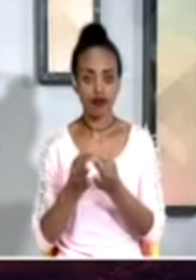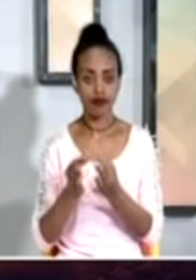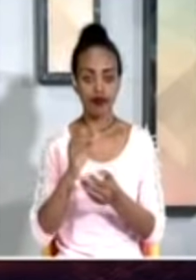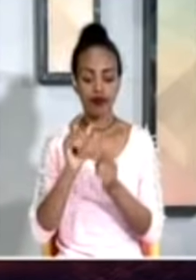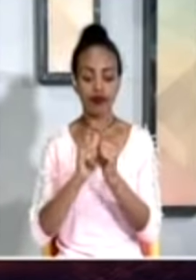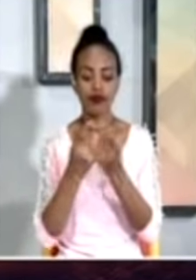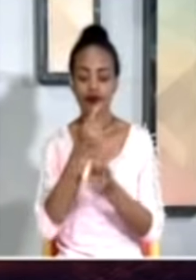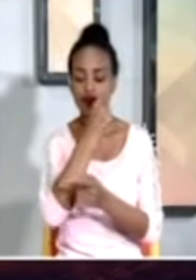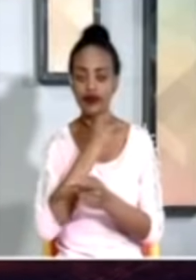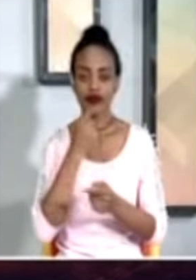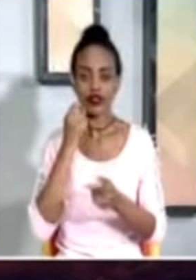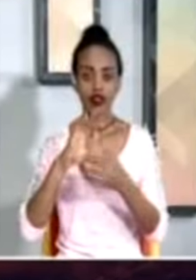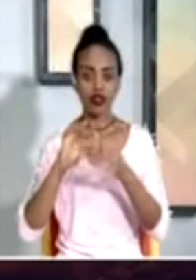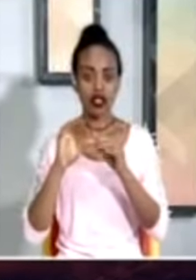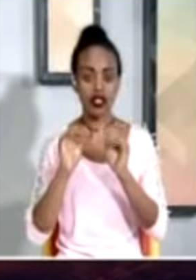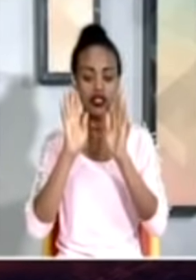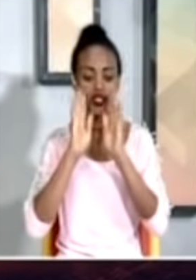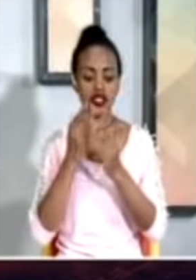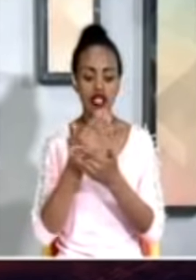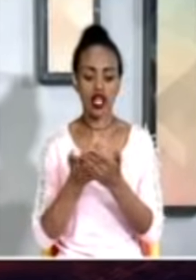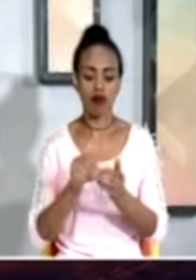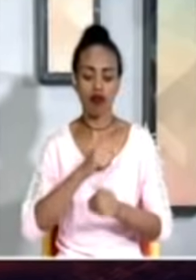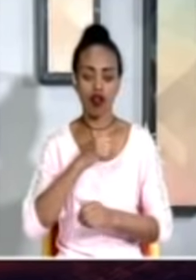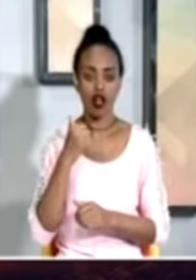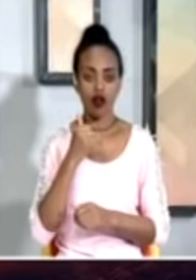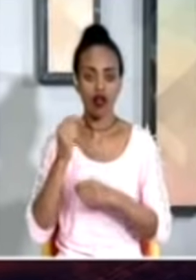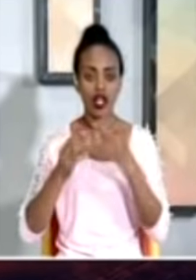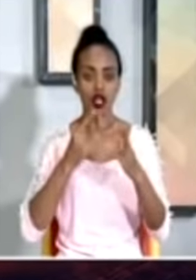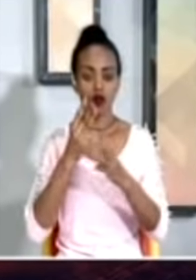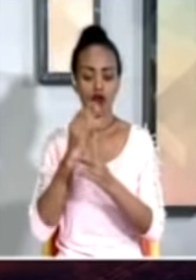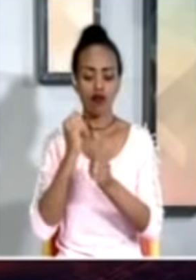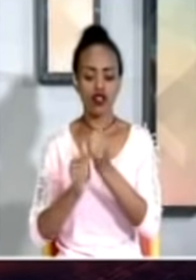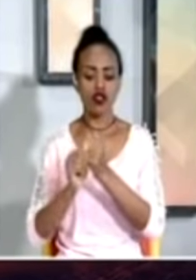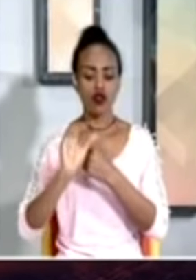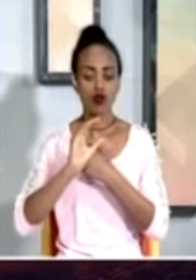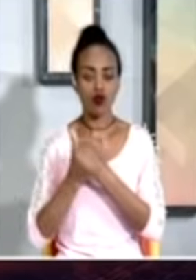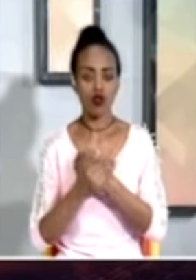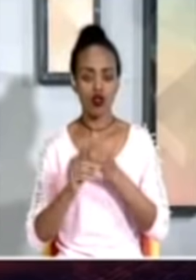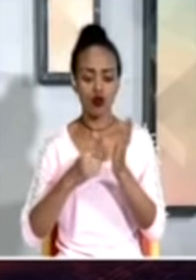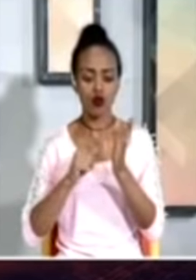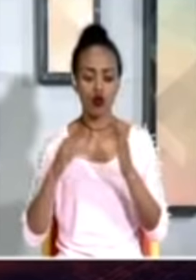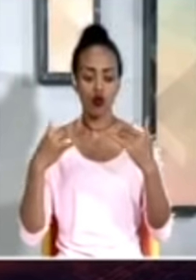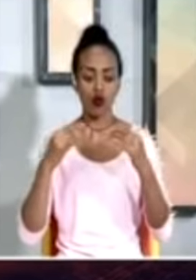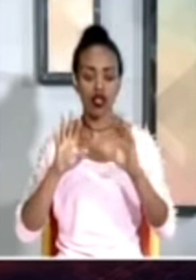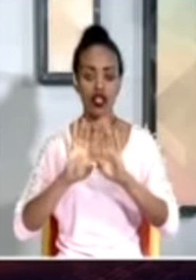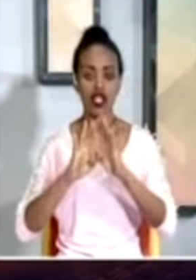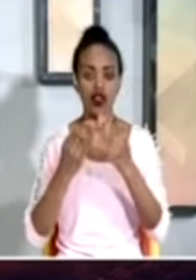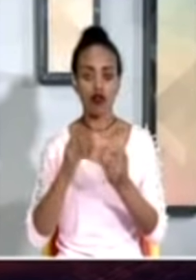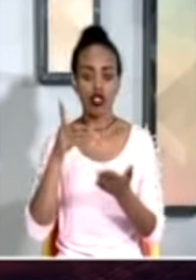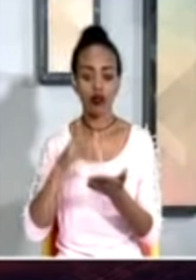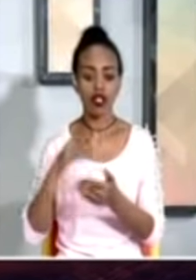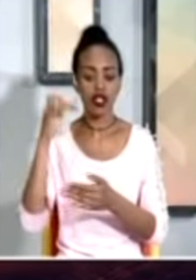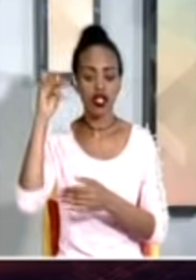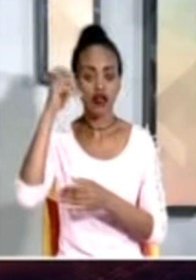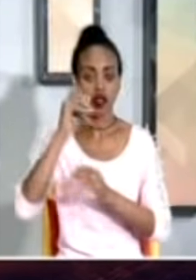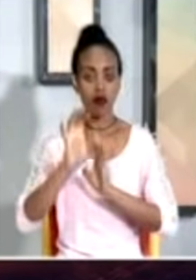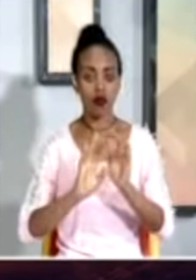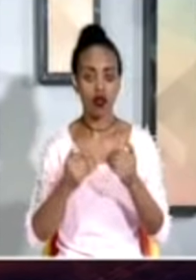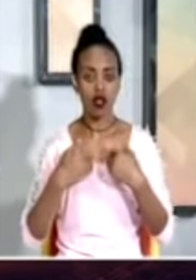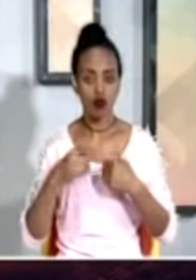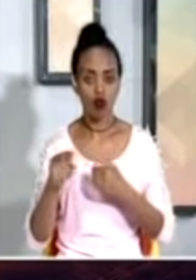ኣሕመድ ኣማራፂ ልዝብን ሰላምን ረጊፁ ዓለማውን ሕግታት ብዝጥሕስ ኩነት ቅሉዕ ኩናት ከፊቱ ከተማታት ይድብ ድ ምህላው